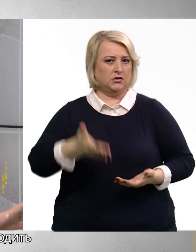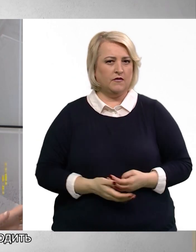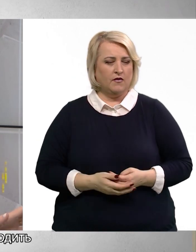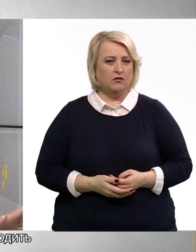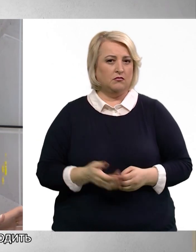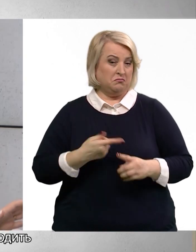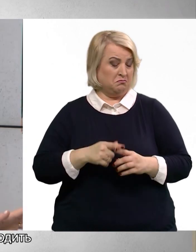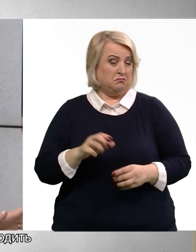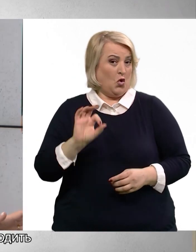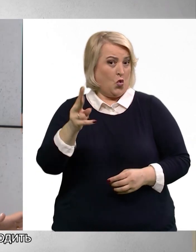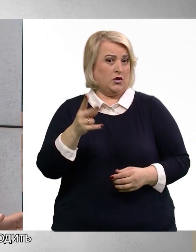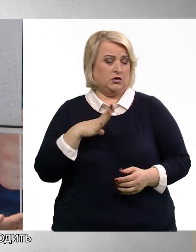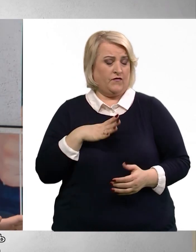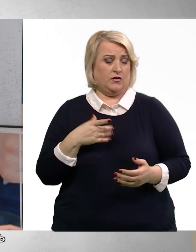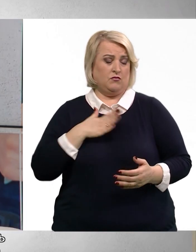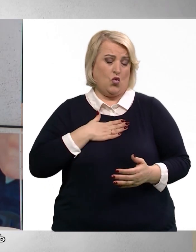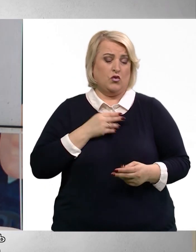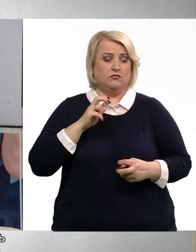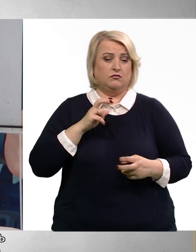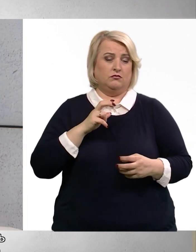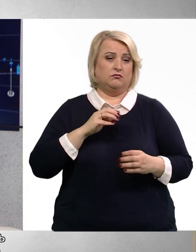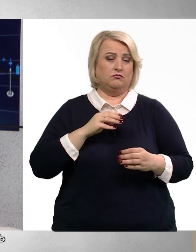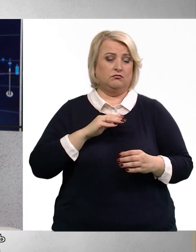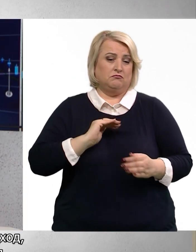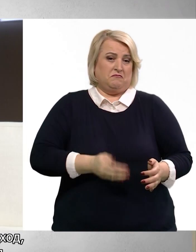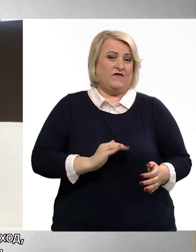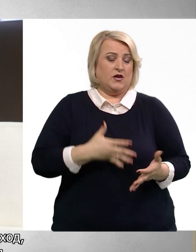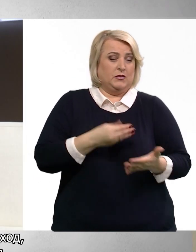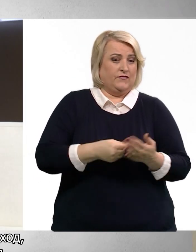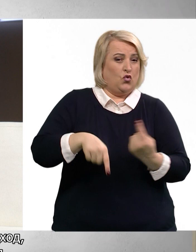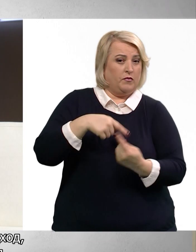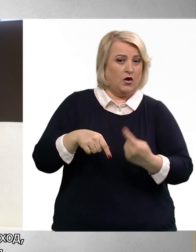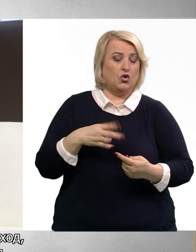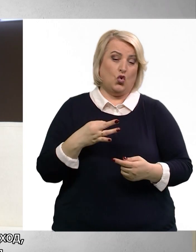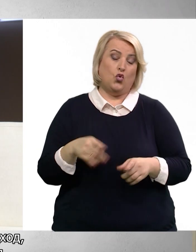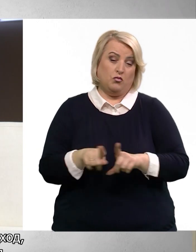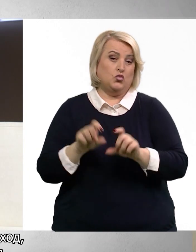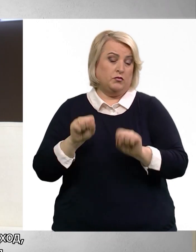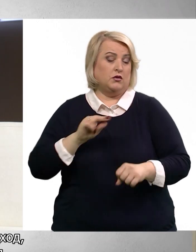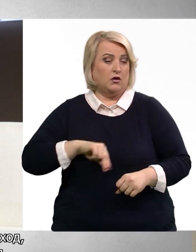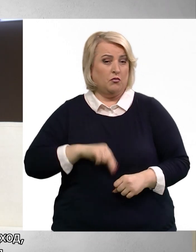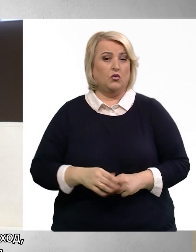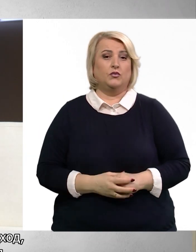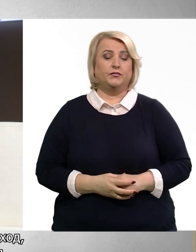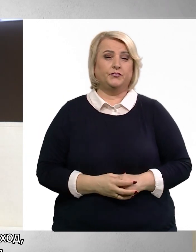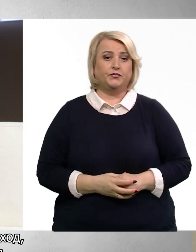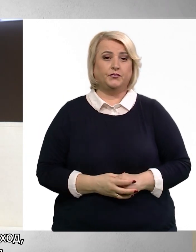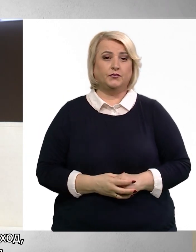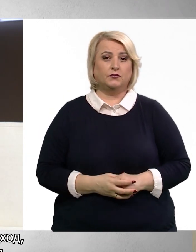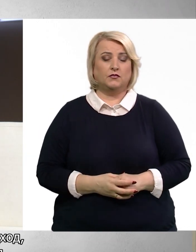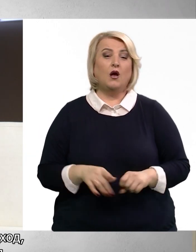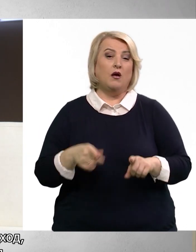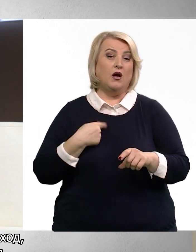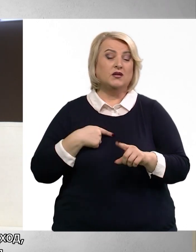sunt ok să nu fac afacerea mea, dar pot să fiu un foarte este bun angajat. Este o abordare foarte corectă și acest lucru leșe este